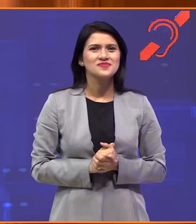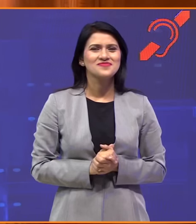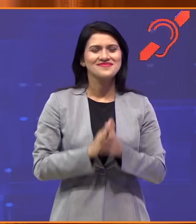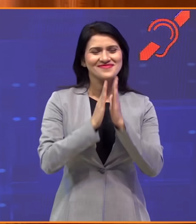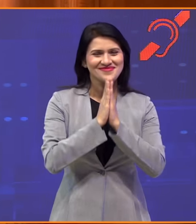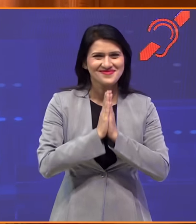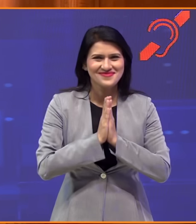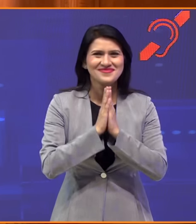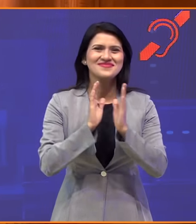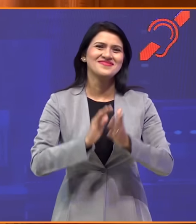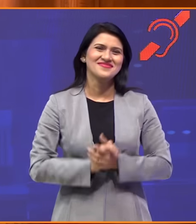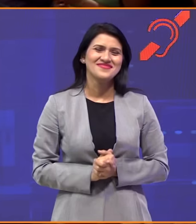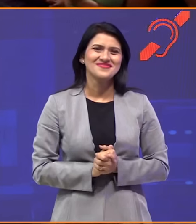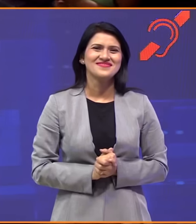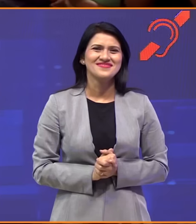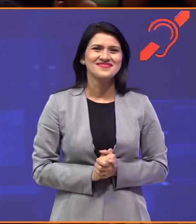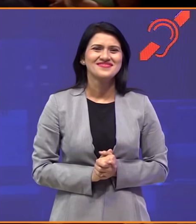नमस्ते